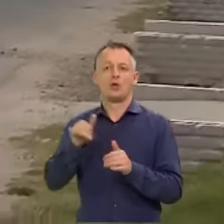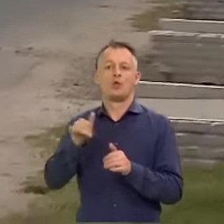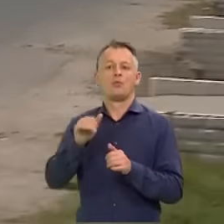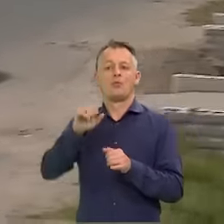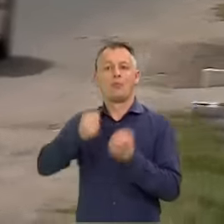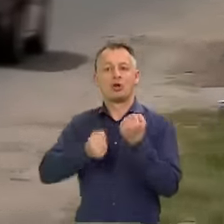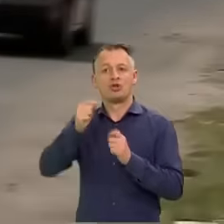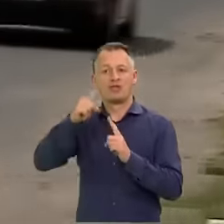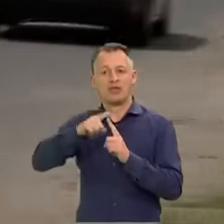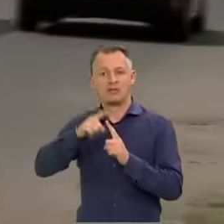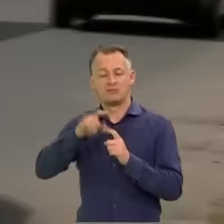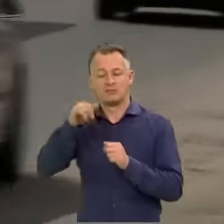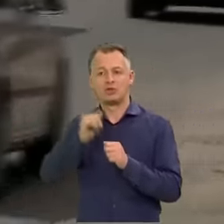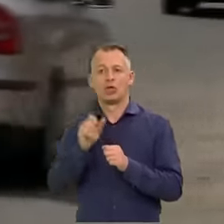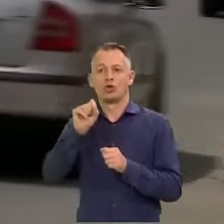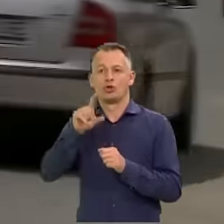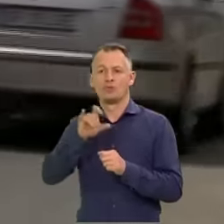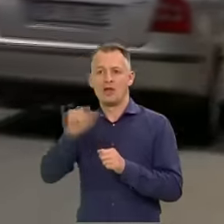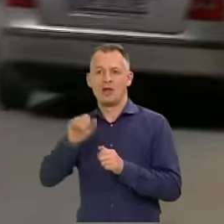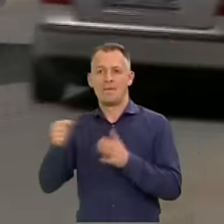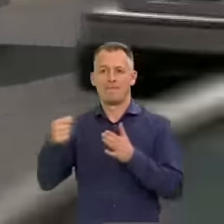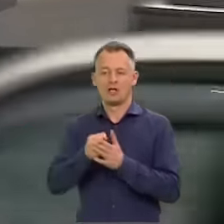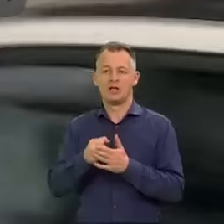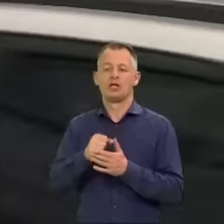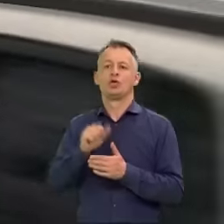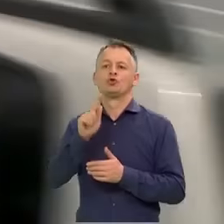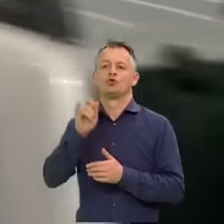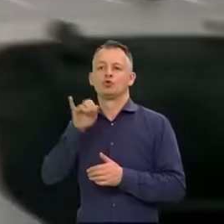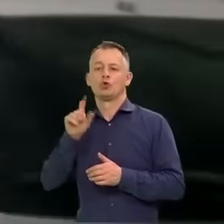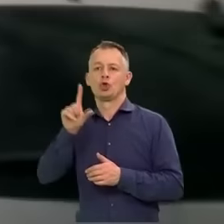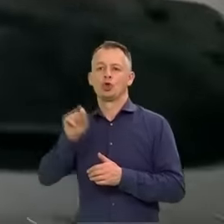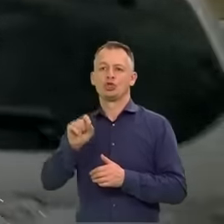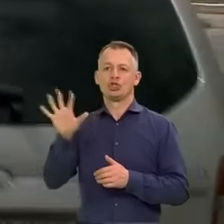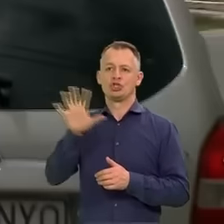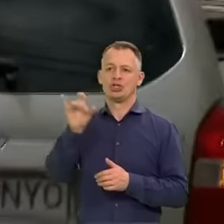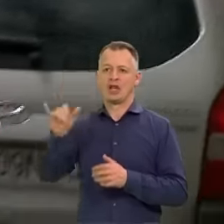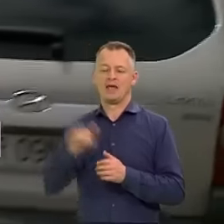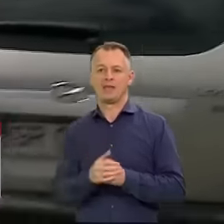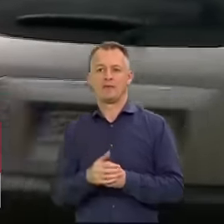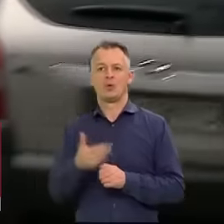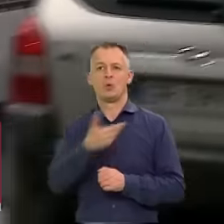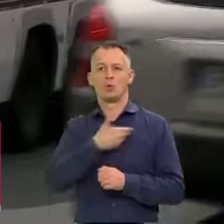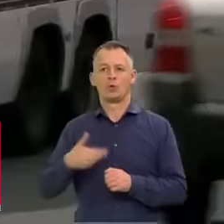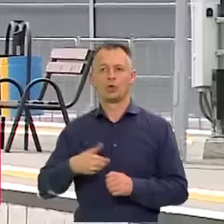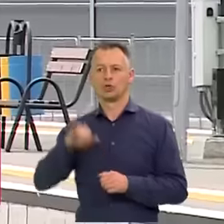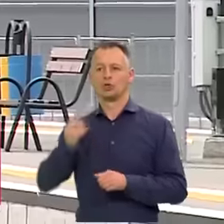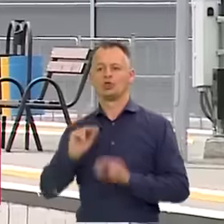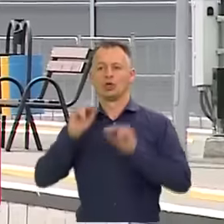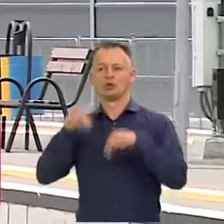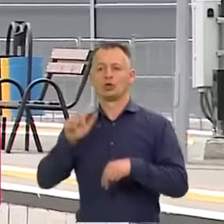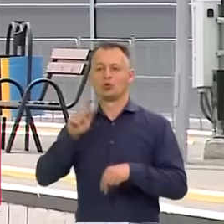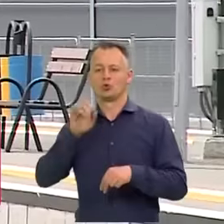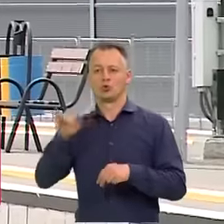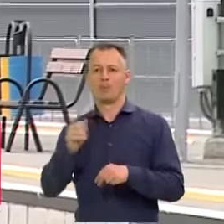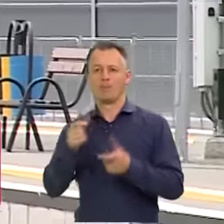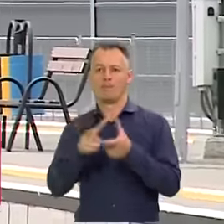costă 12 lei și până la Giurgiu 25. Practic, între București și Giurgiu, biletul va fi